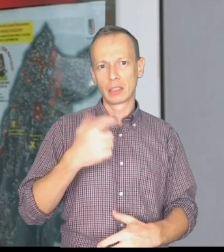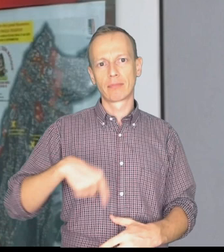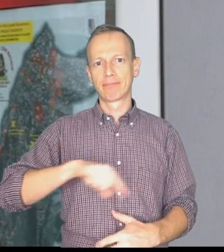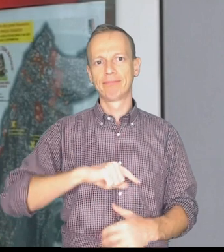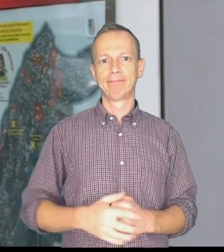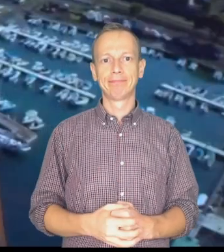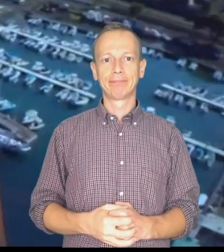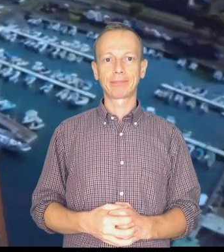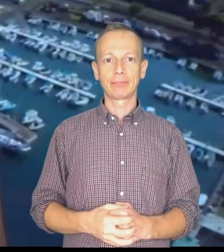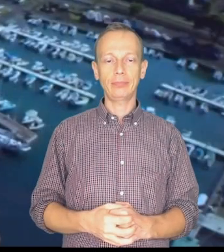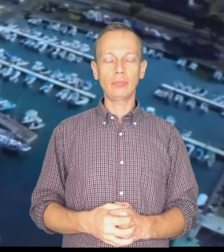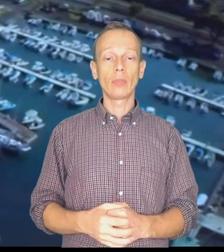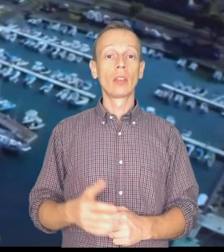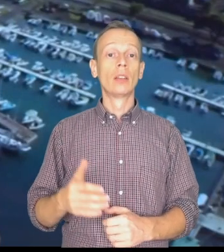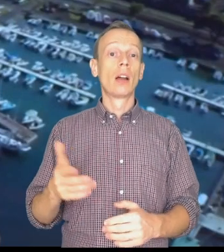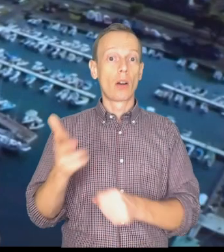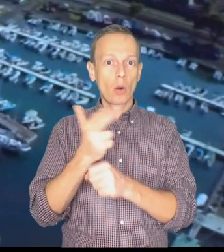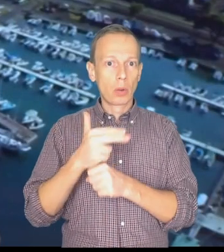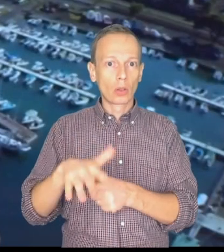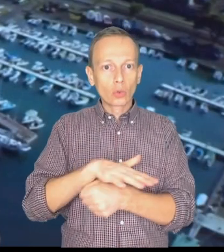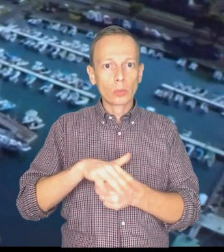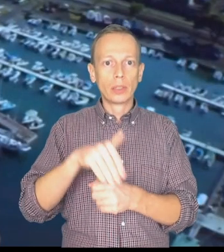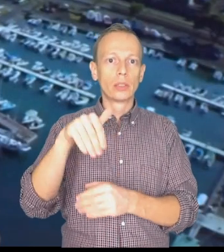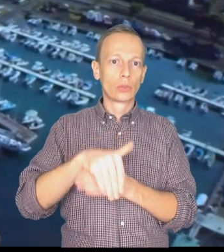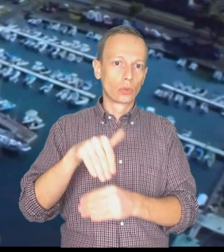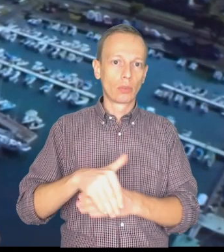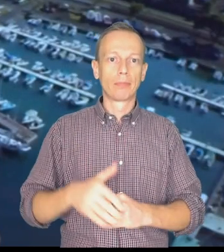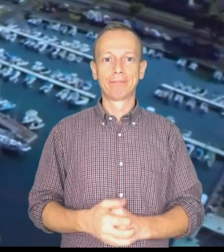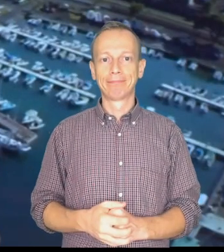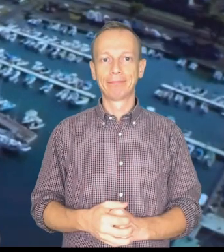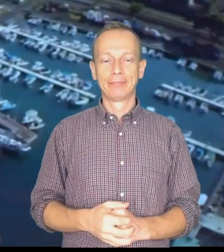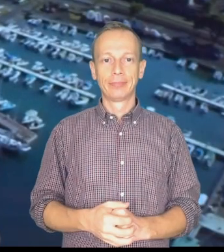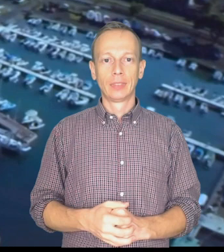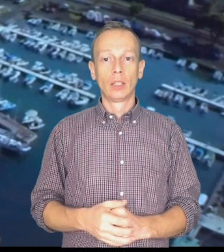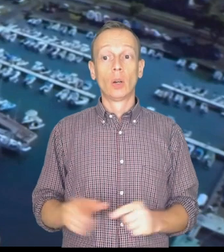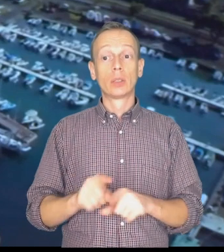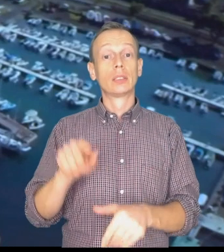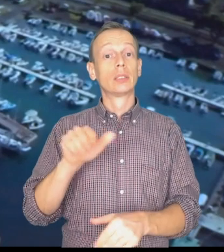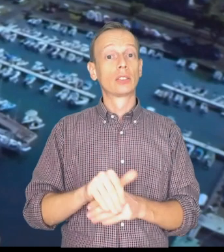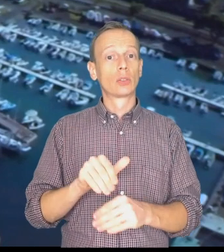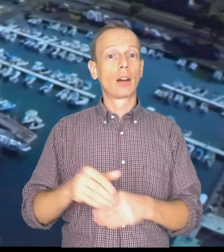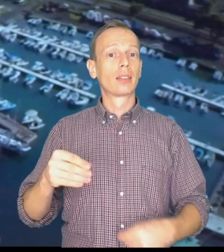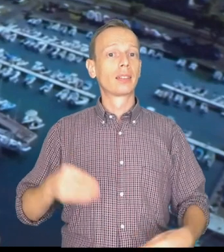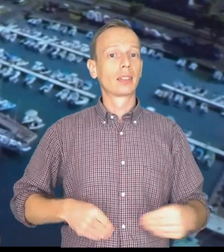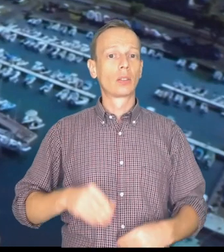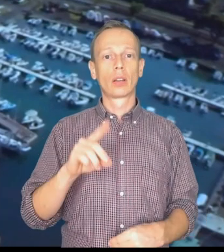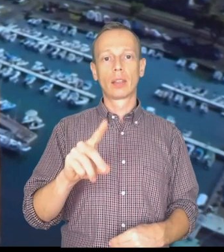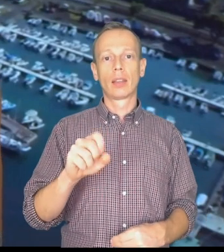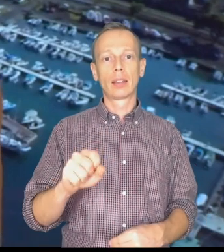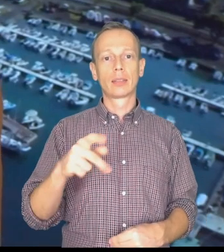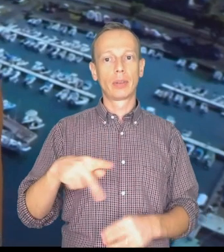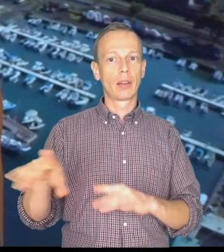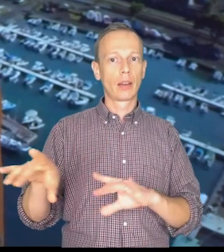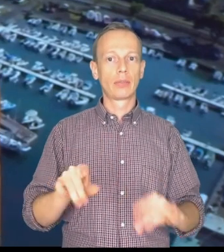triste pour nous. On va retrouver un reportage beaucoup plus complet ce soir dans vos éditions. Et puis ce soir aussi, c'est le directeur de la